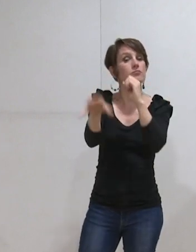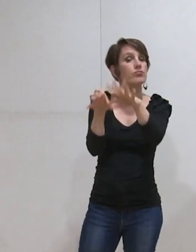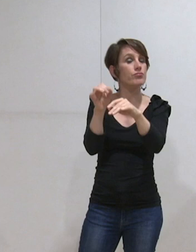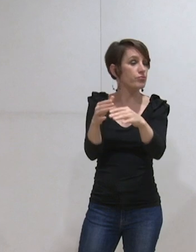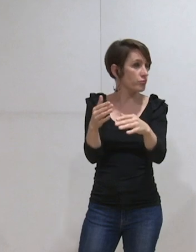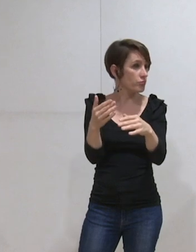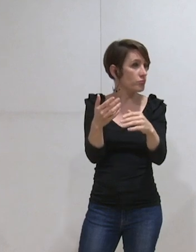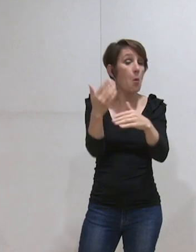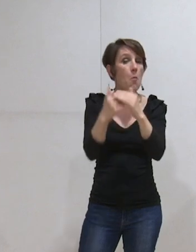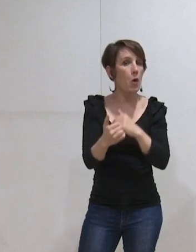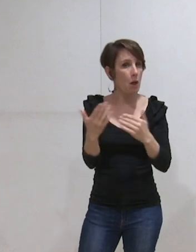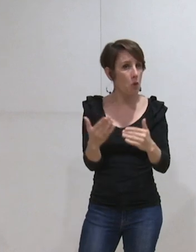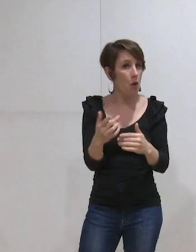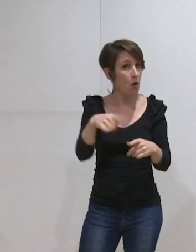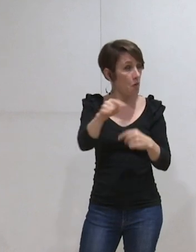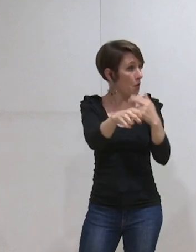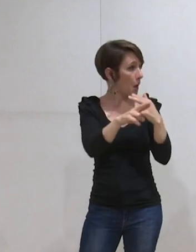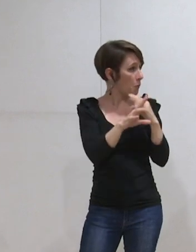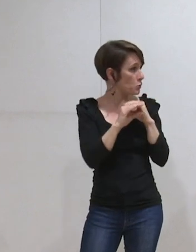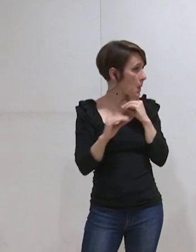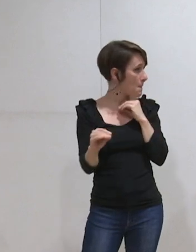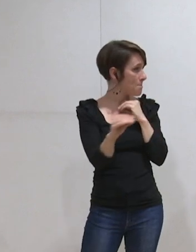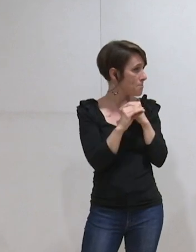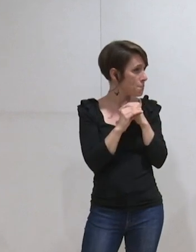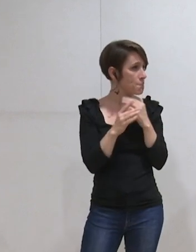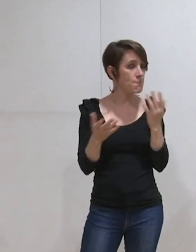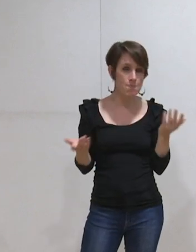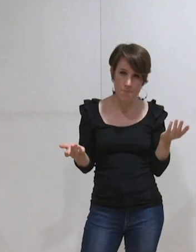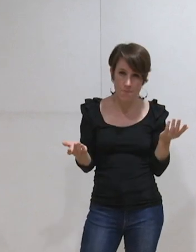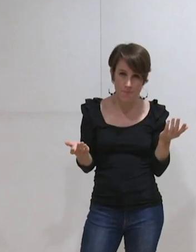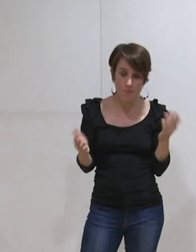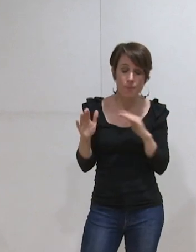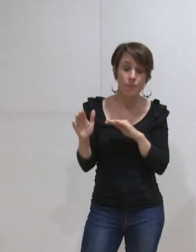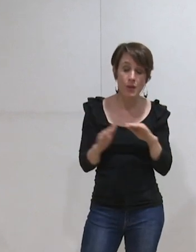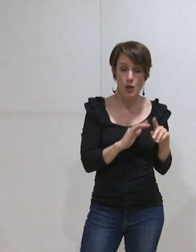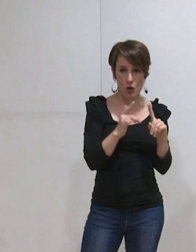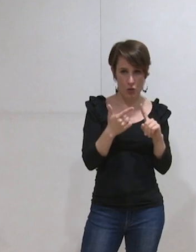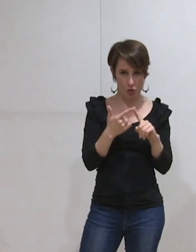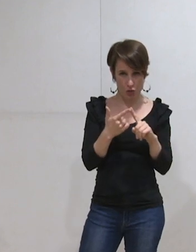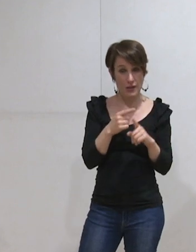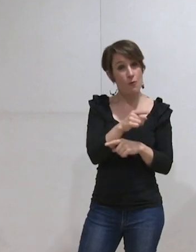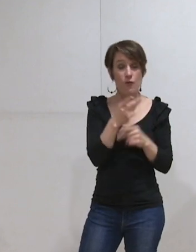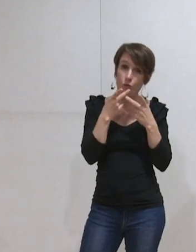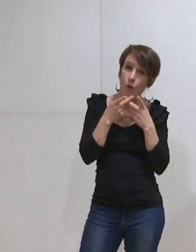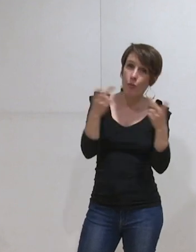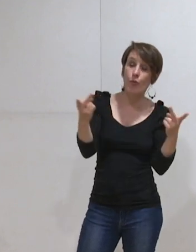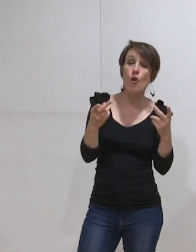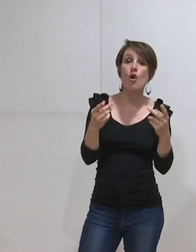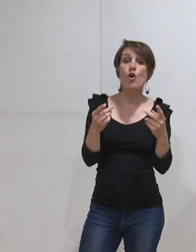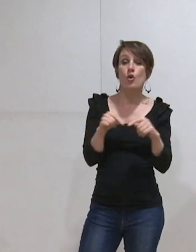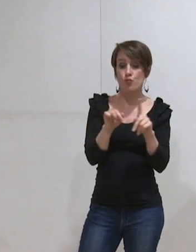ajoute une deuxième sur ce point vous annoncez un budget 150000